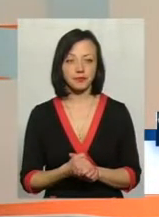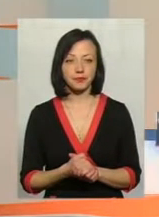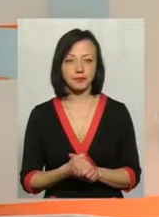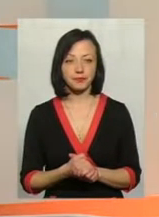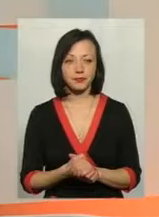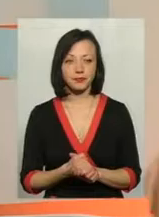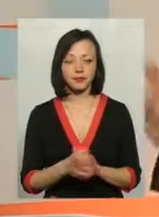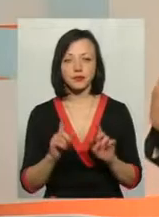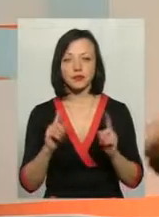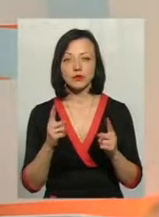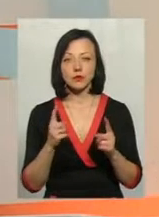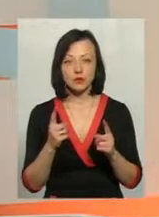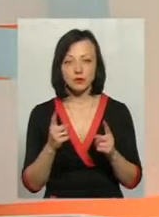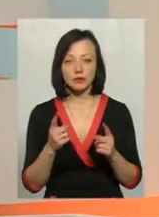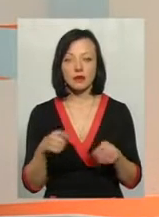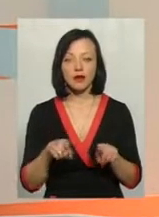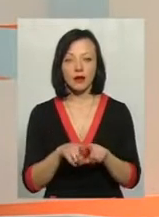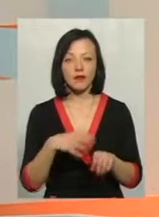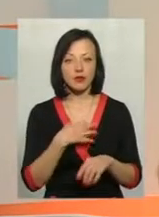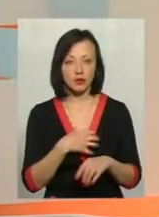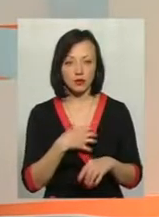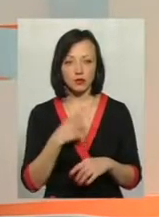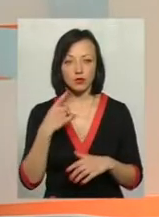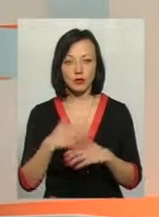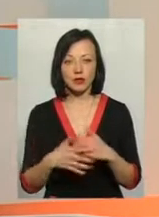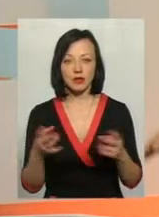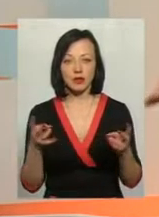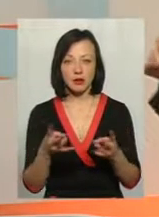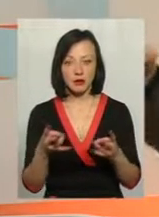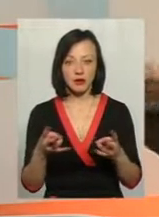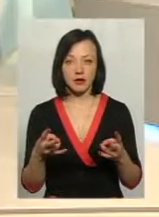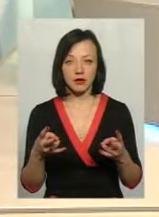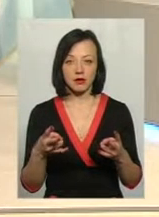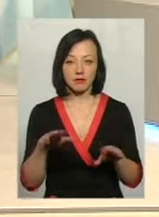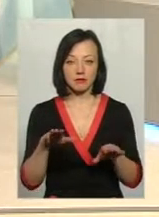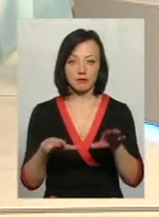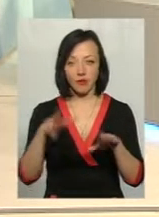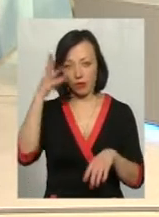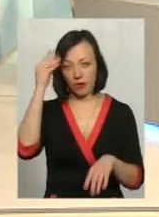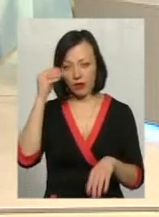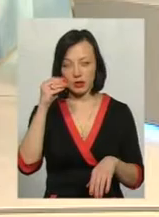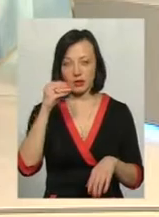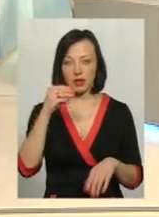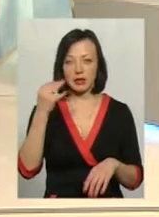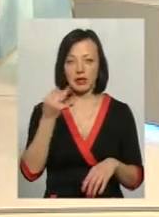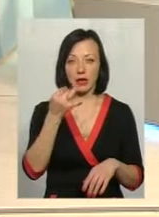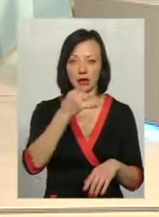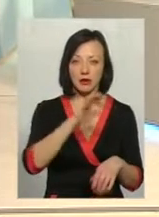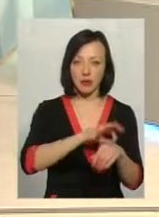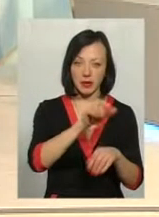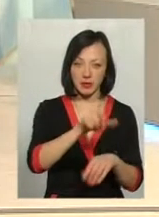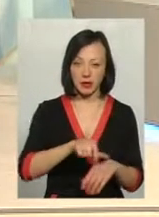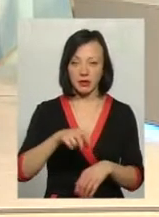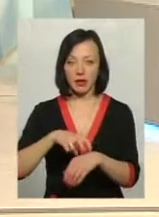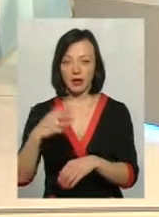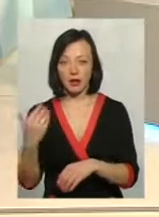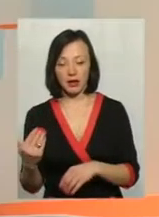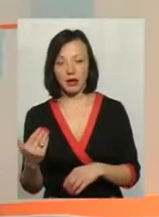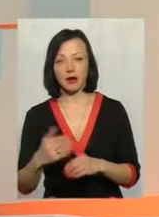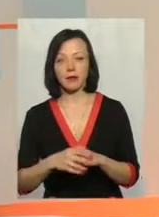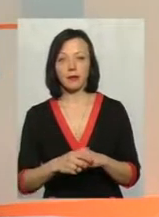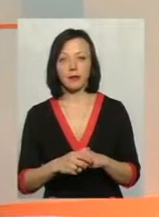на публічному обговоренні, чому це так важливо? Тому що, зрозумійте, треба збалансувати інтереси пацієнта і лікаря, зокрема. З одної